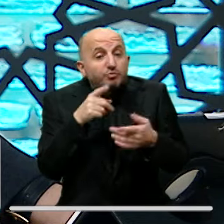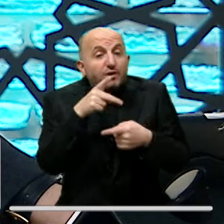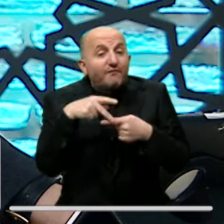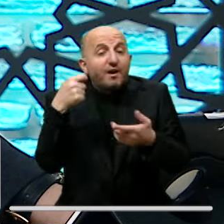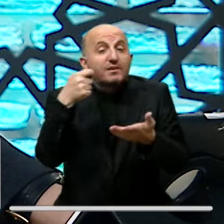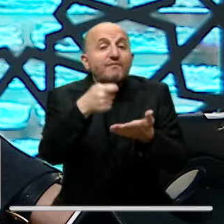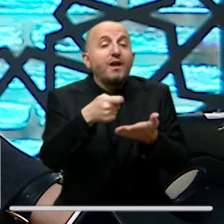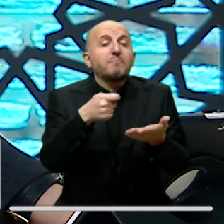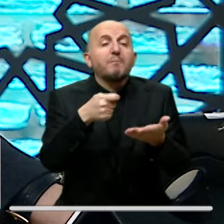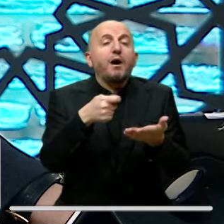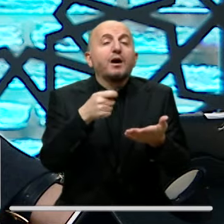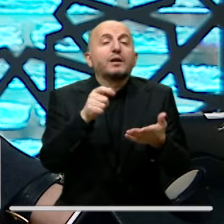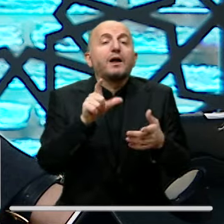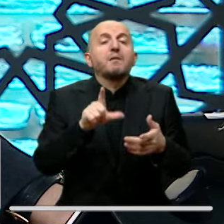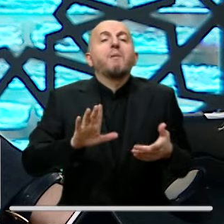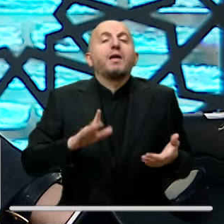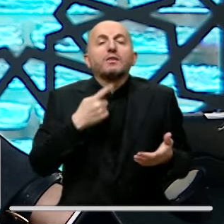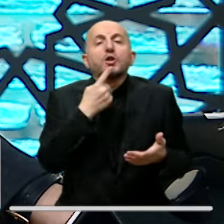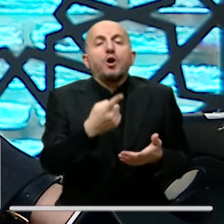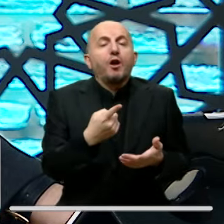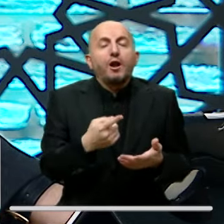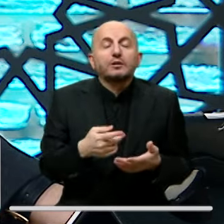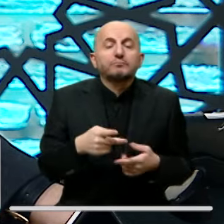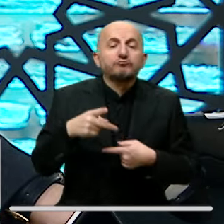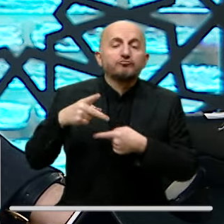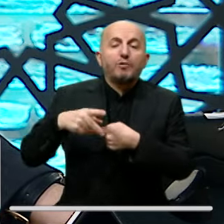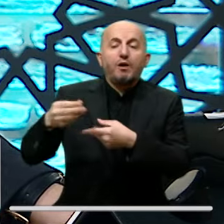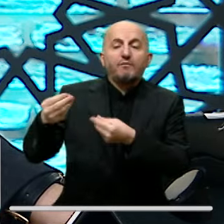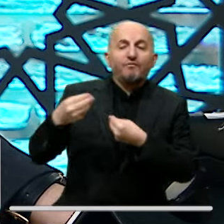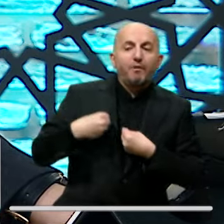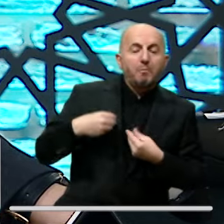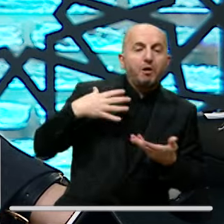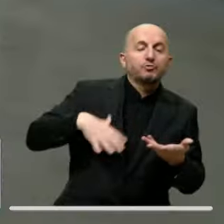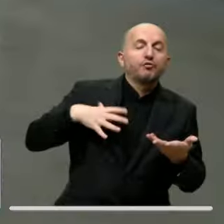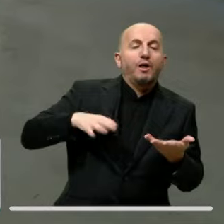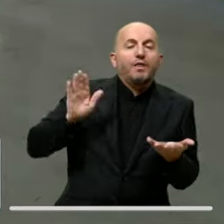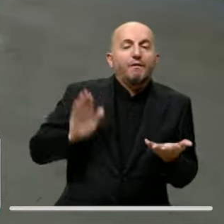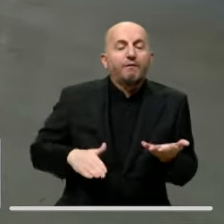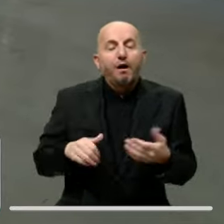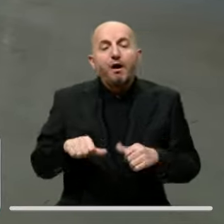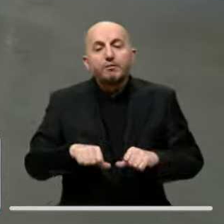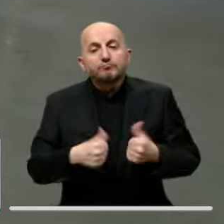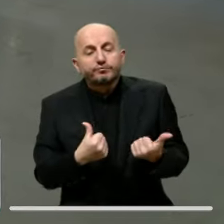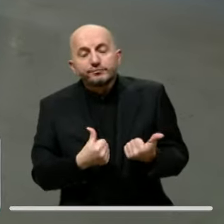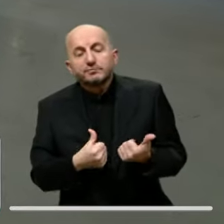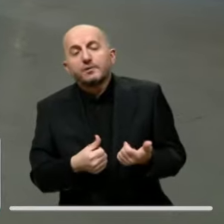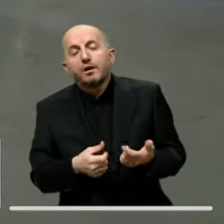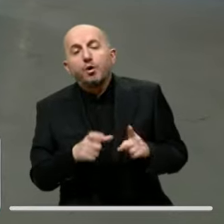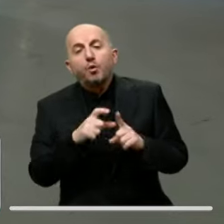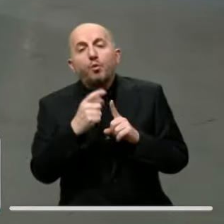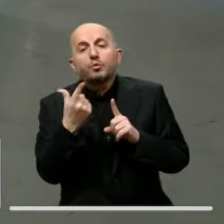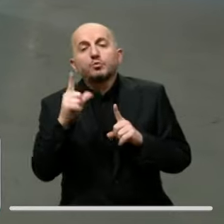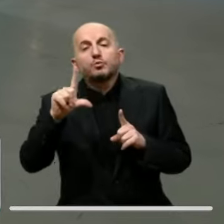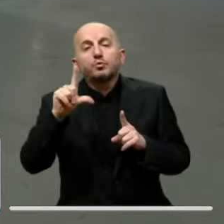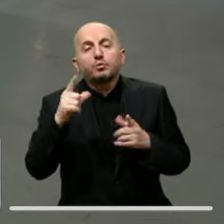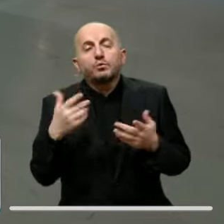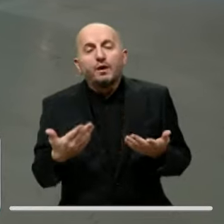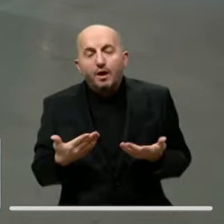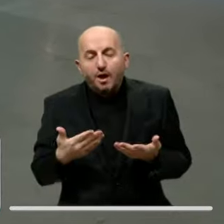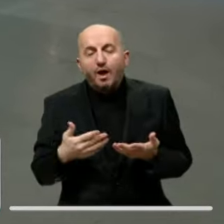vermek düşmez diyorlar. Hatta zekat vermek isteyenler var. Yani eşinden ayrılmış olmak veya eşini kaybetmiş